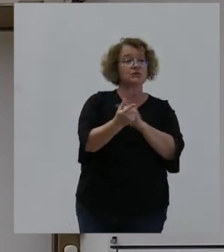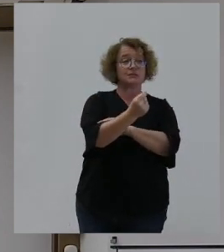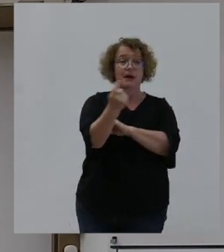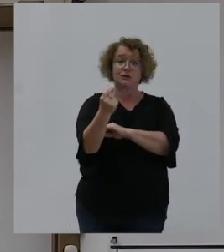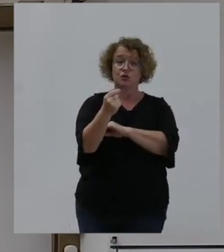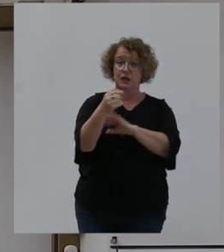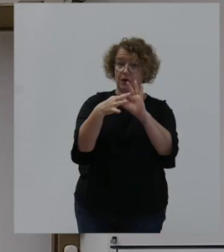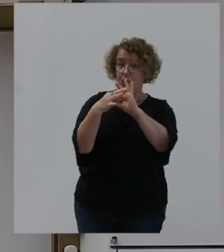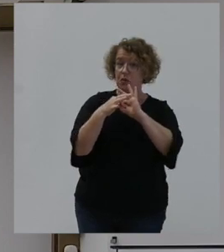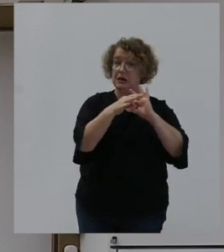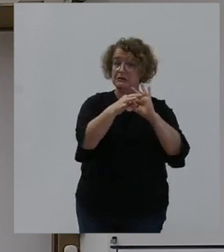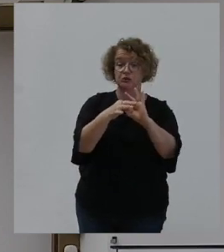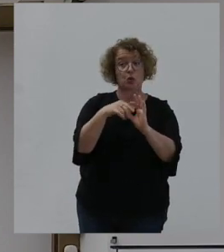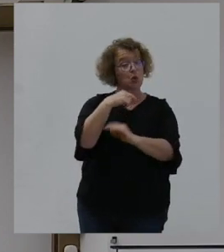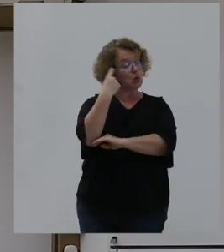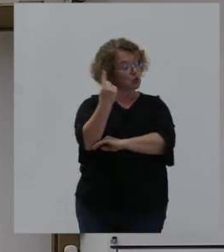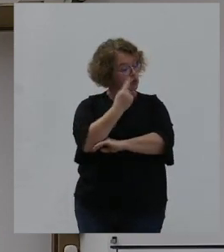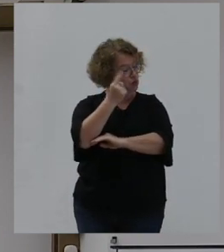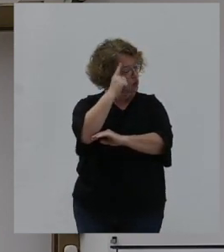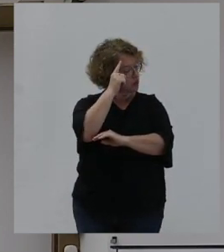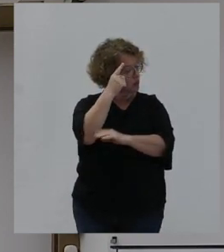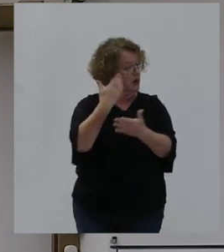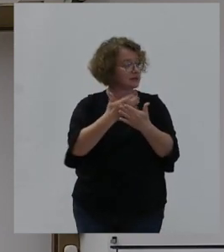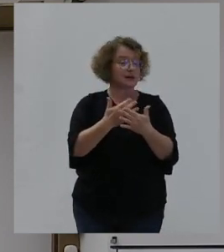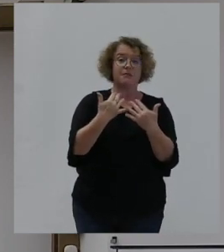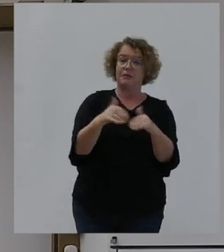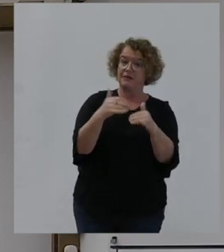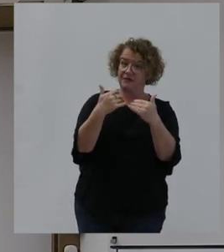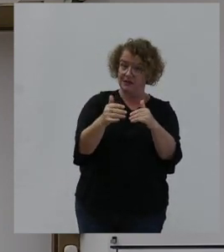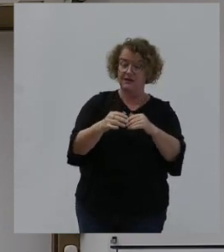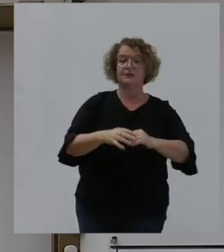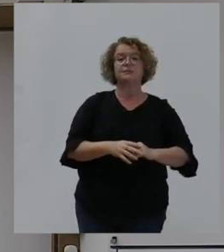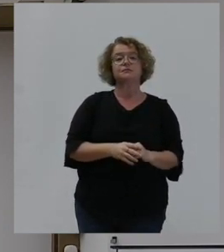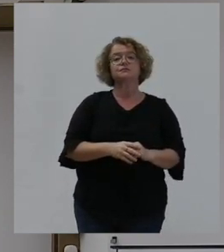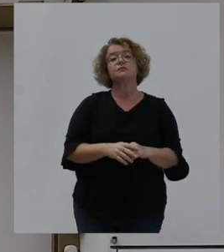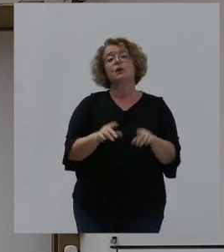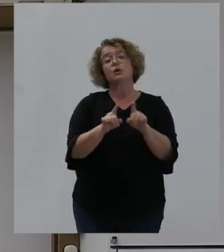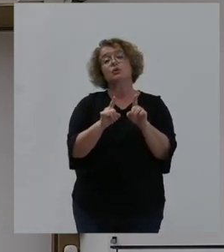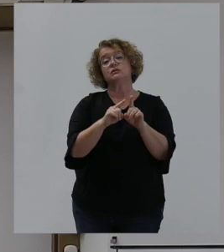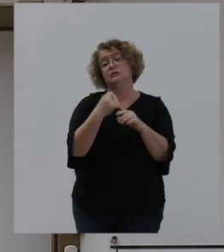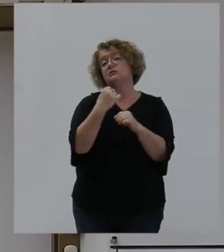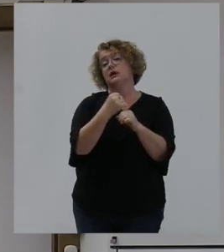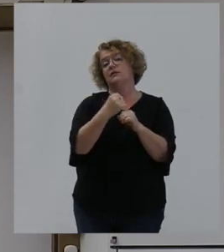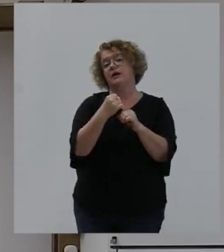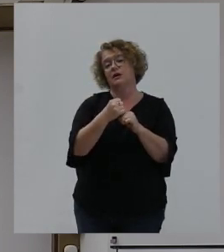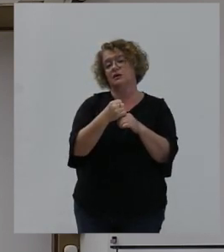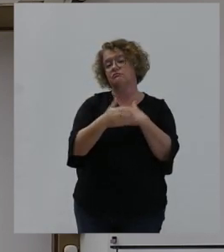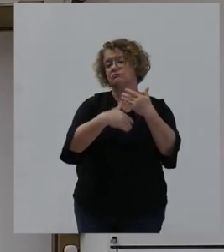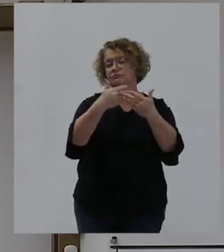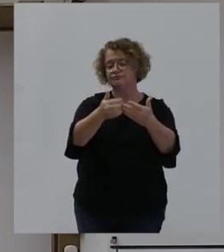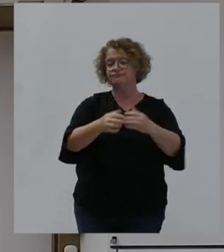partenaires. Oh, alors, il y en a toujours, parce que c'est un chantier qui n'est jamais fini, et plus on travaille ces relations, mieux c'est. Mais